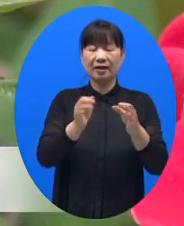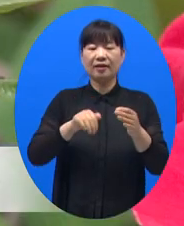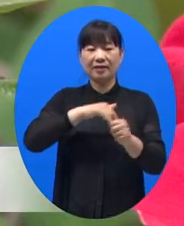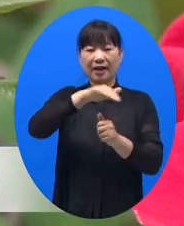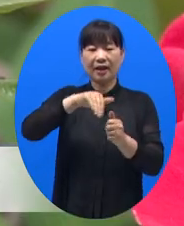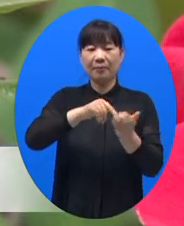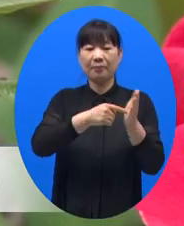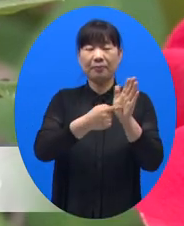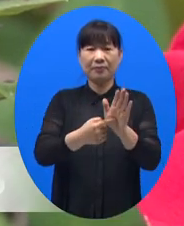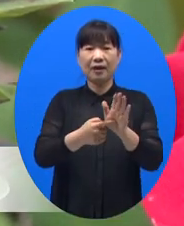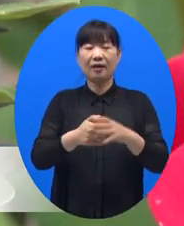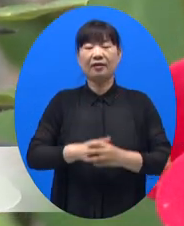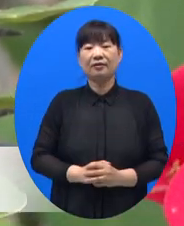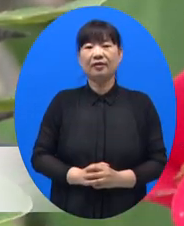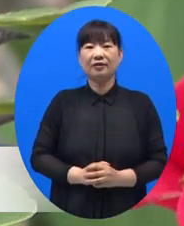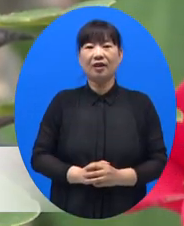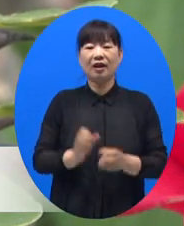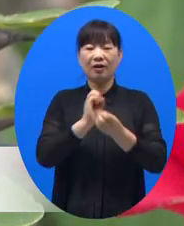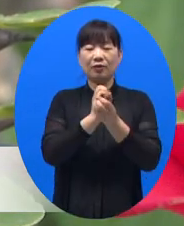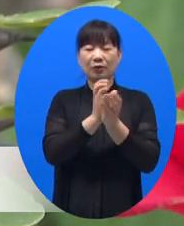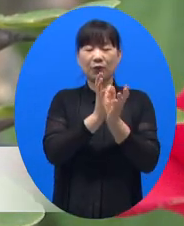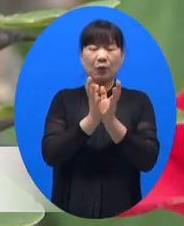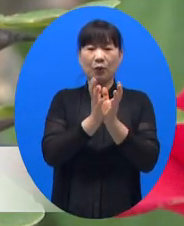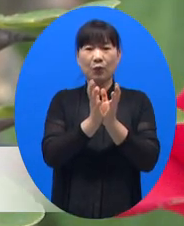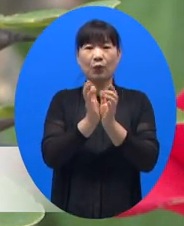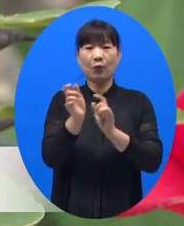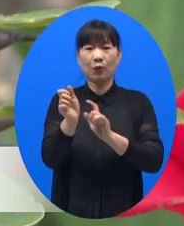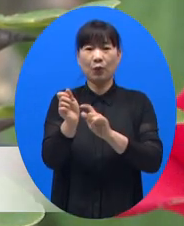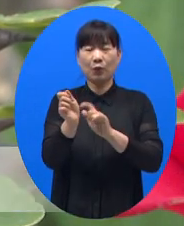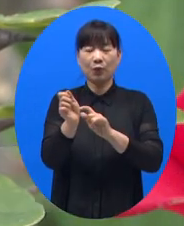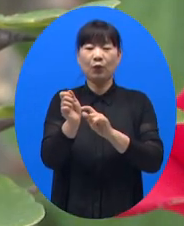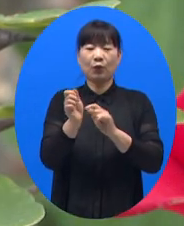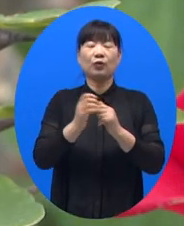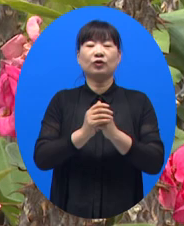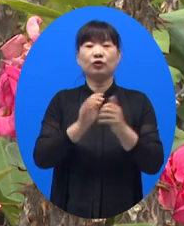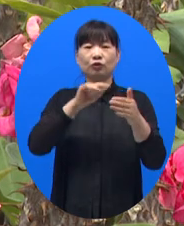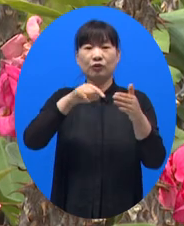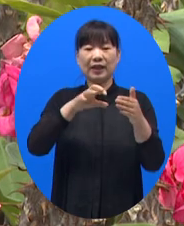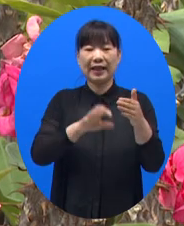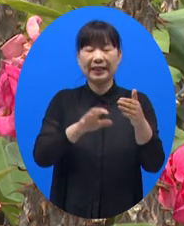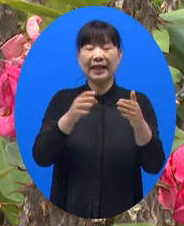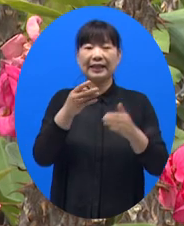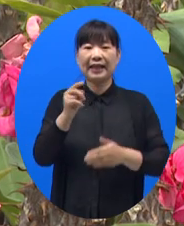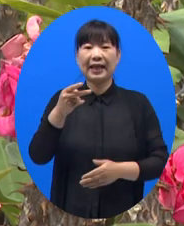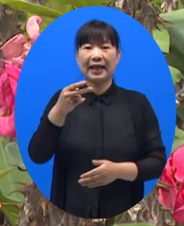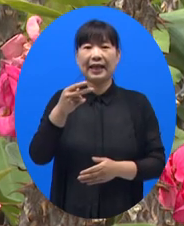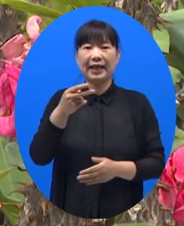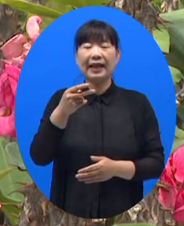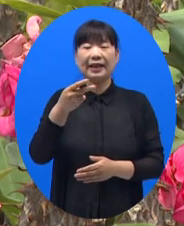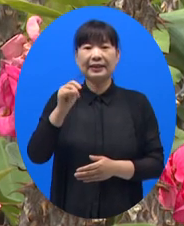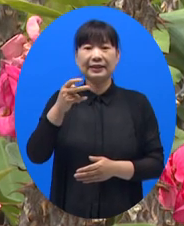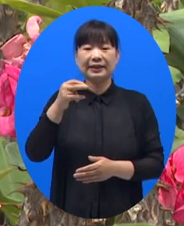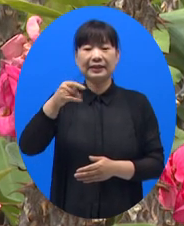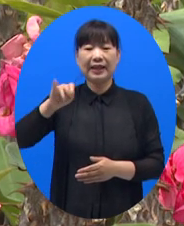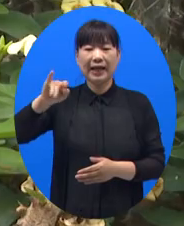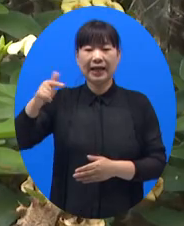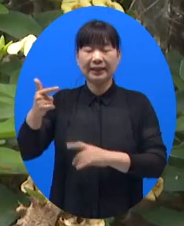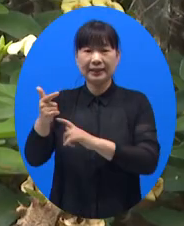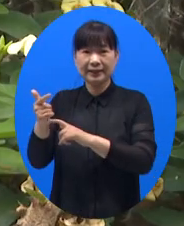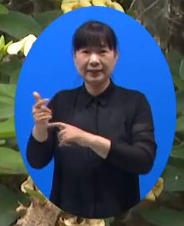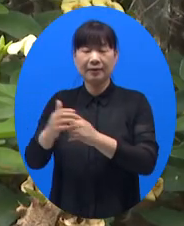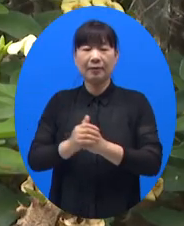경기도농업기술원 스케 발한 꽃기린 신품종 레드 샤 일입니다 꼭 길이는 마다가스카르 섬 에서 온다 60 물로